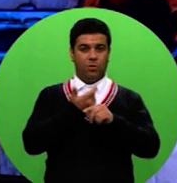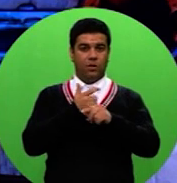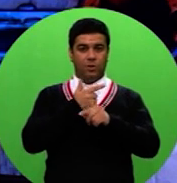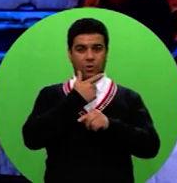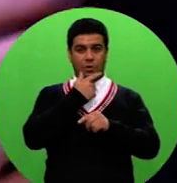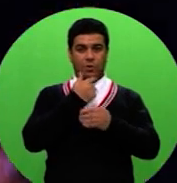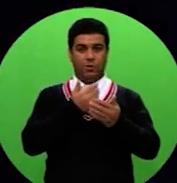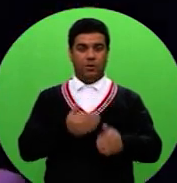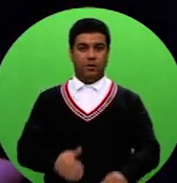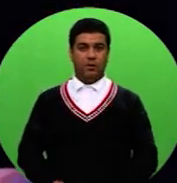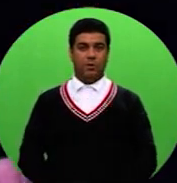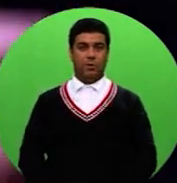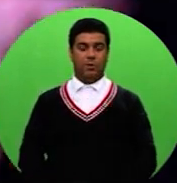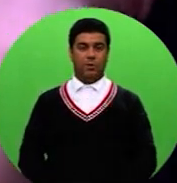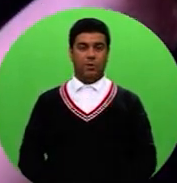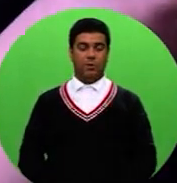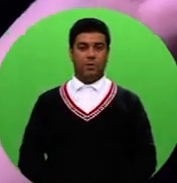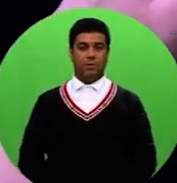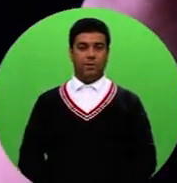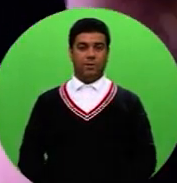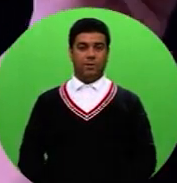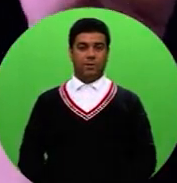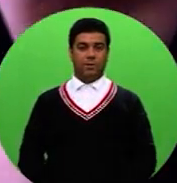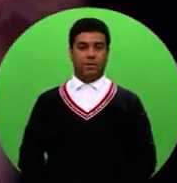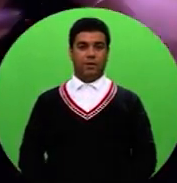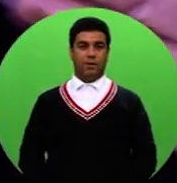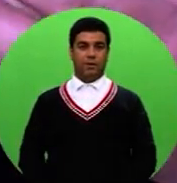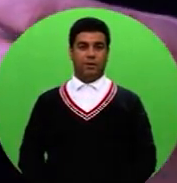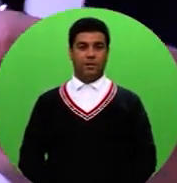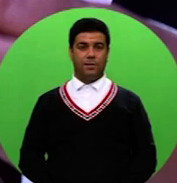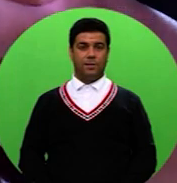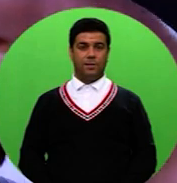Вот такая вот замечательная мордочка.